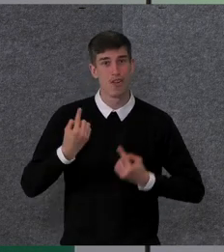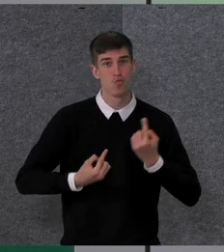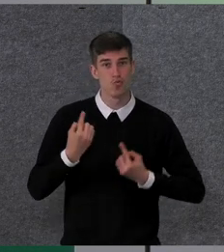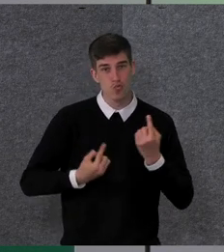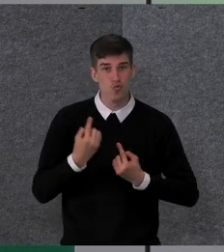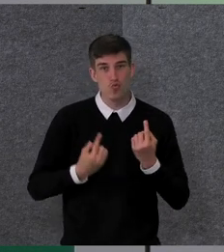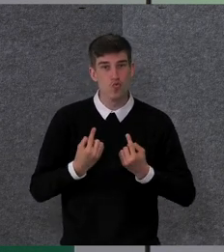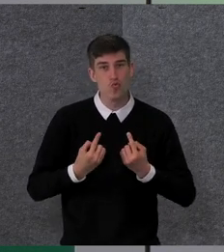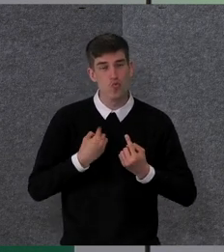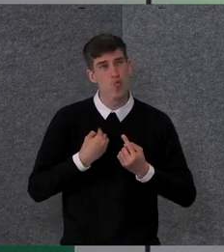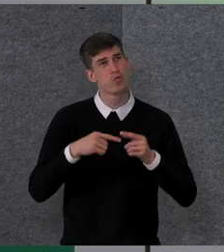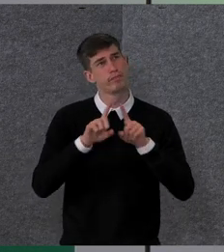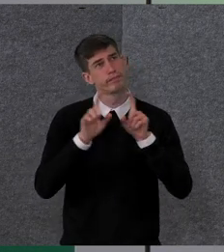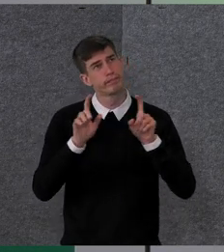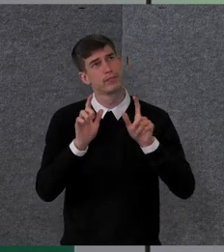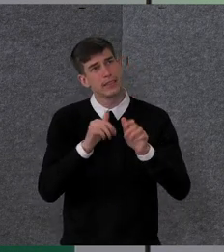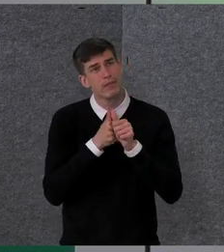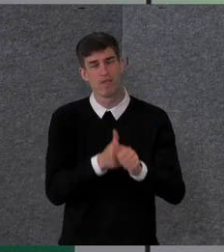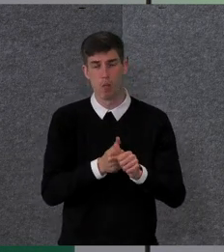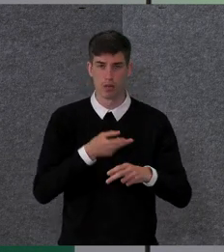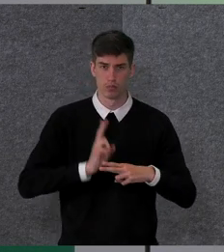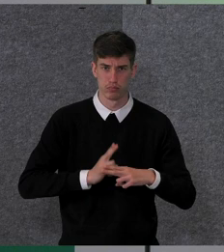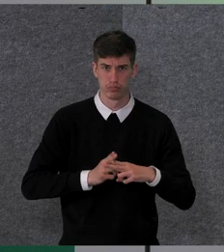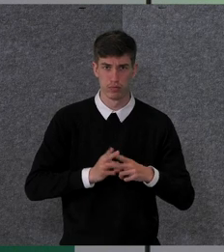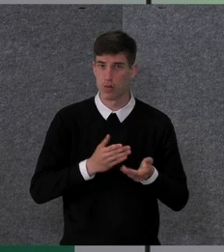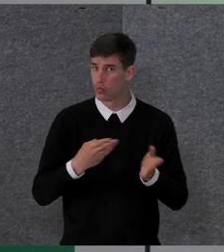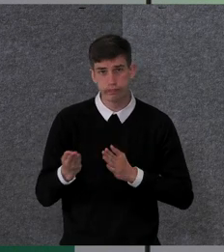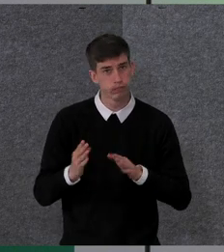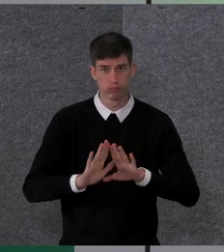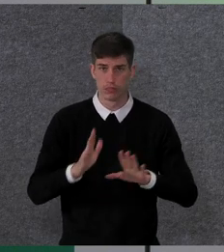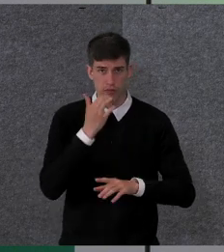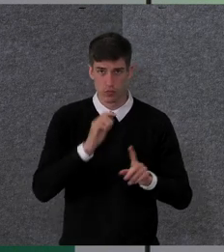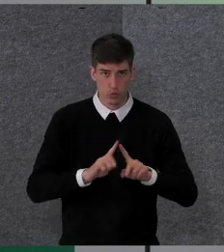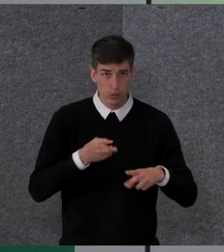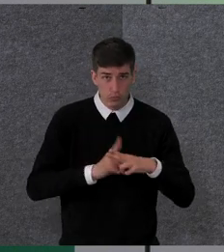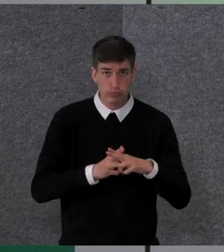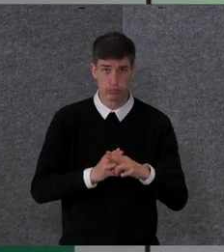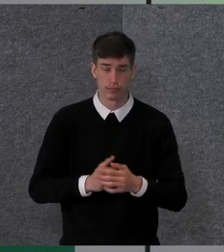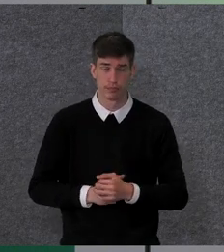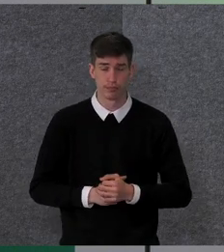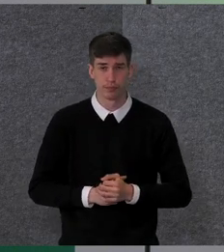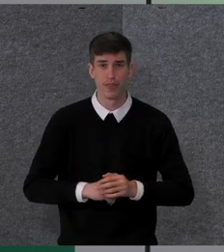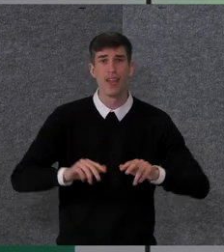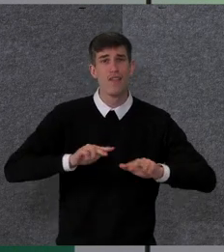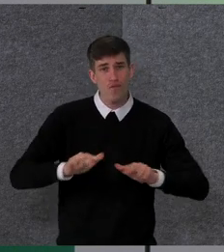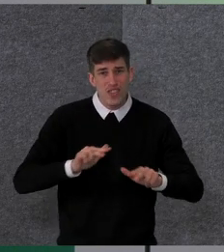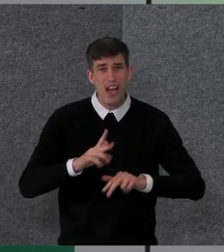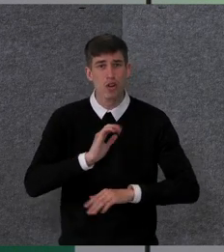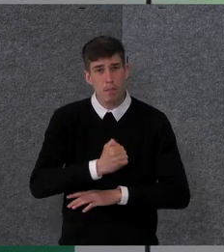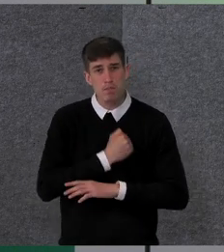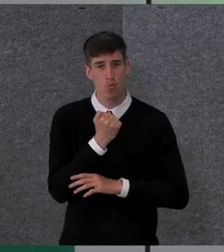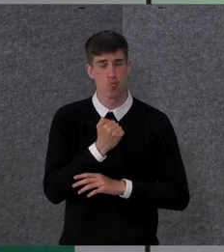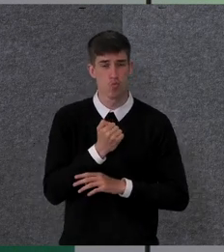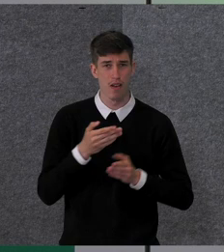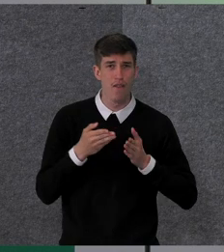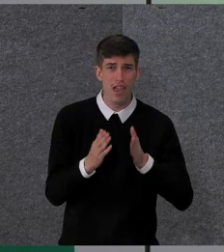verbiegen, verhandlungsbereit, aber nicht ohne Mut, neue gesellschaftliche und wirtschaftliche Wege zu gehen. Diese